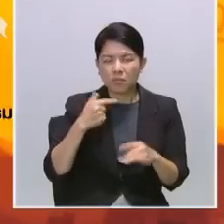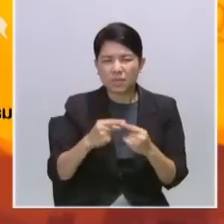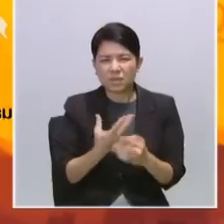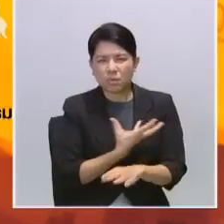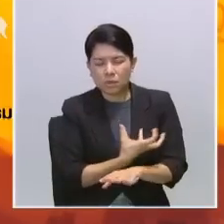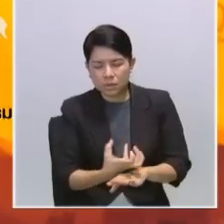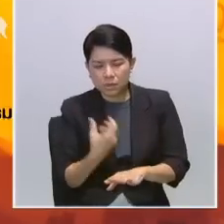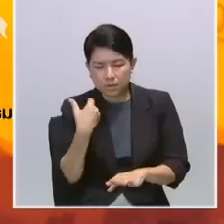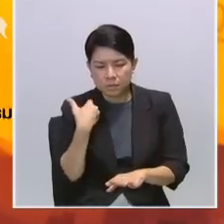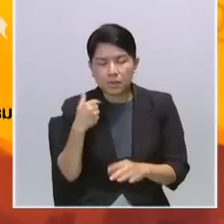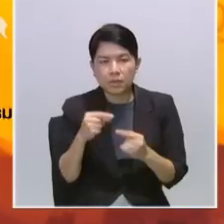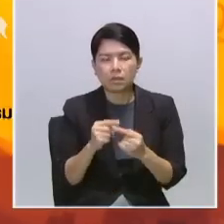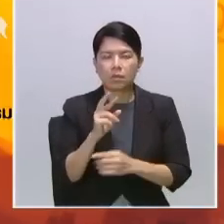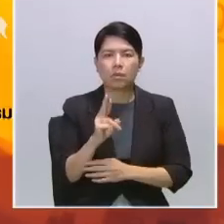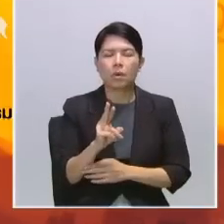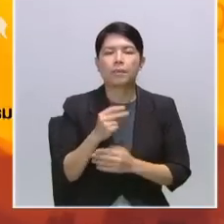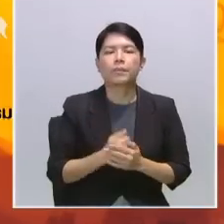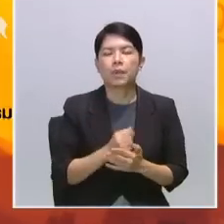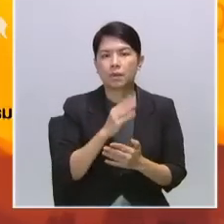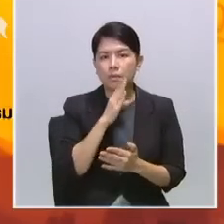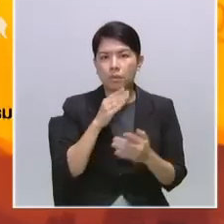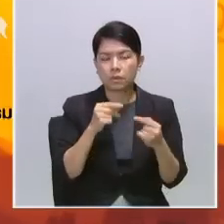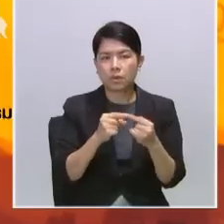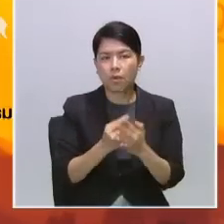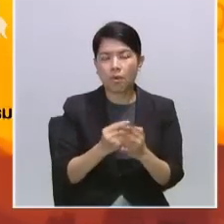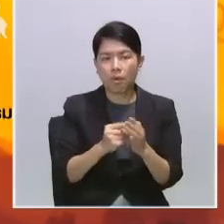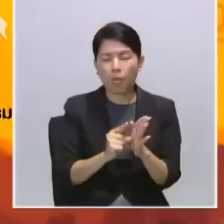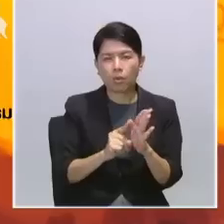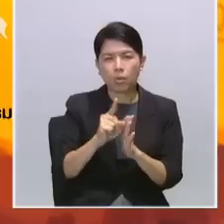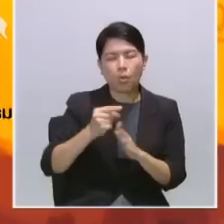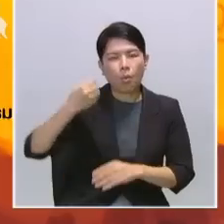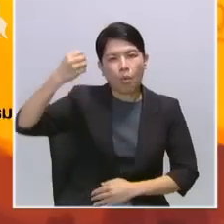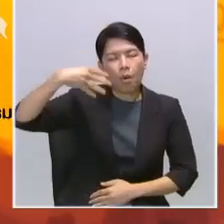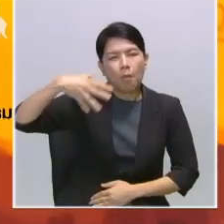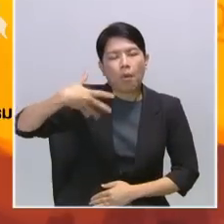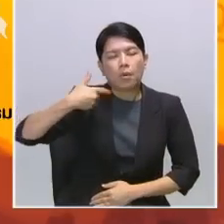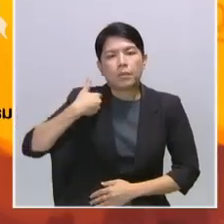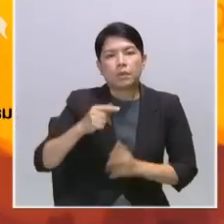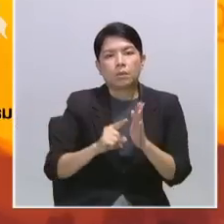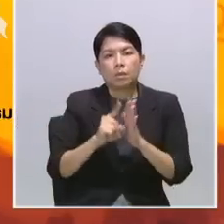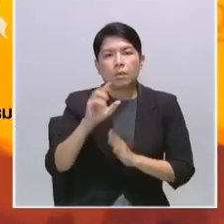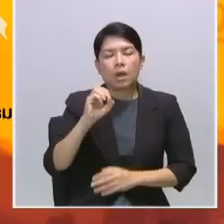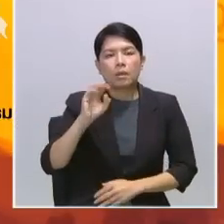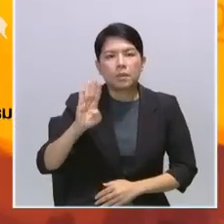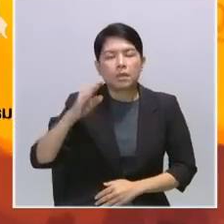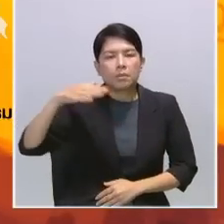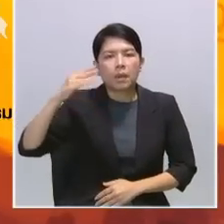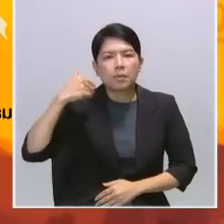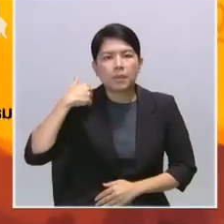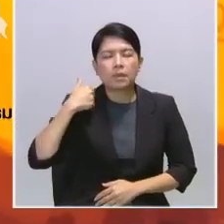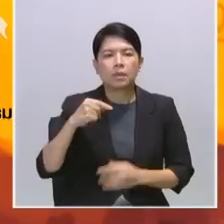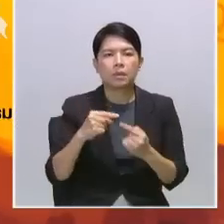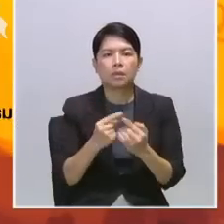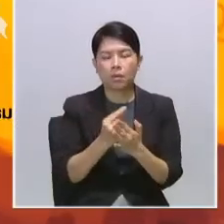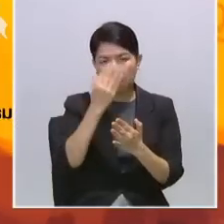เกร็งเสี่ยงเป็น heat stroke นะครับหากวัดค่าดัชนีความร้อนมากกว่า54องศาเซลเซียสจะอยู่ในระดับ